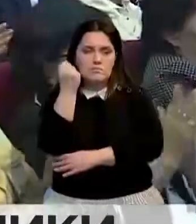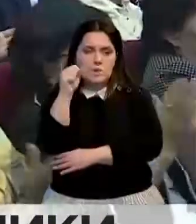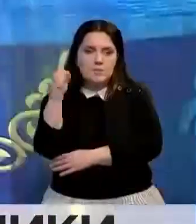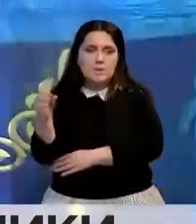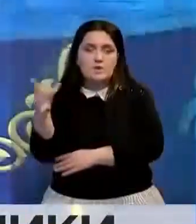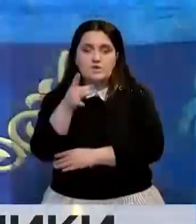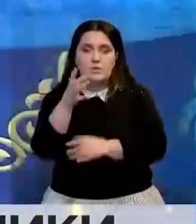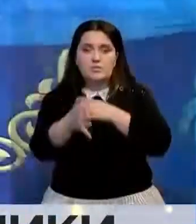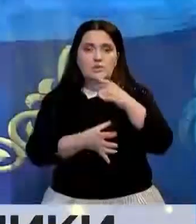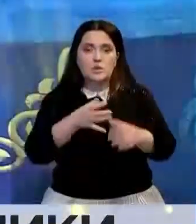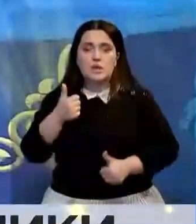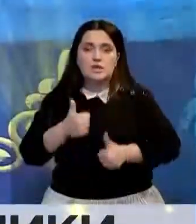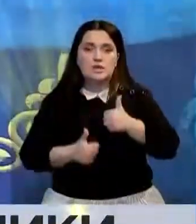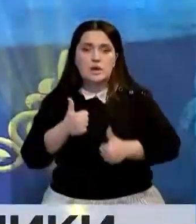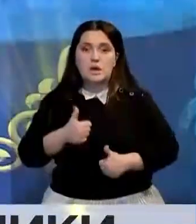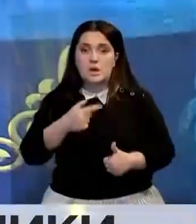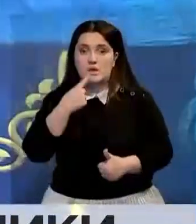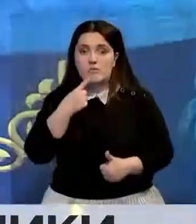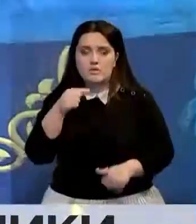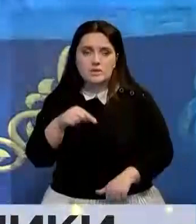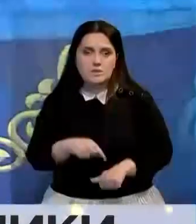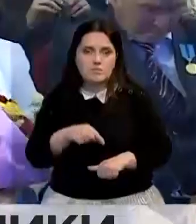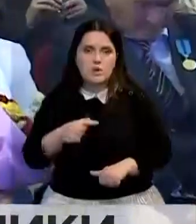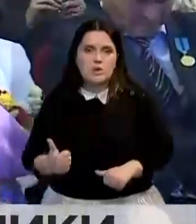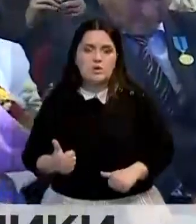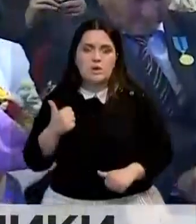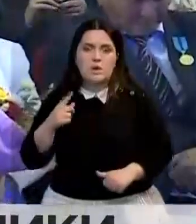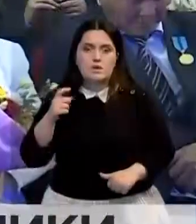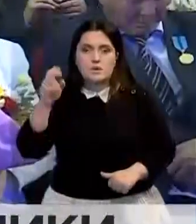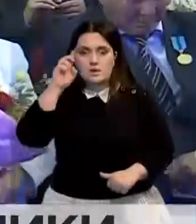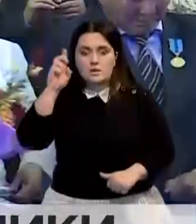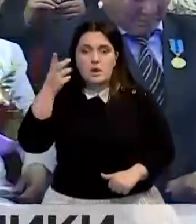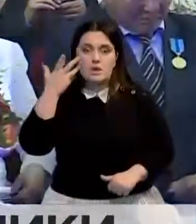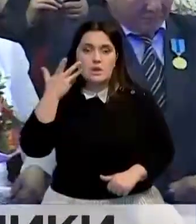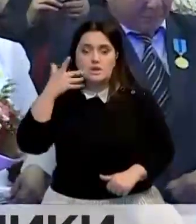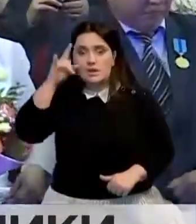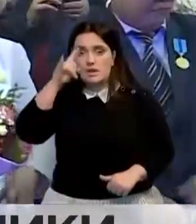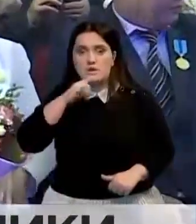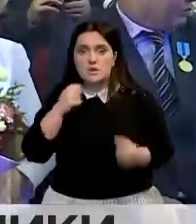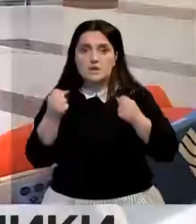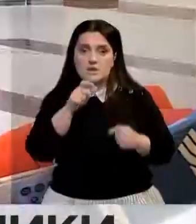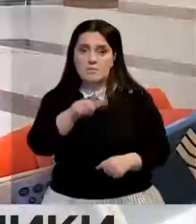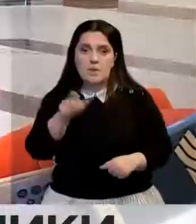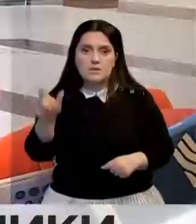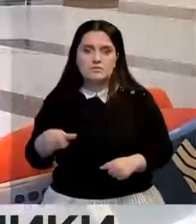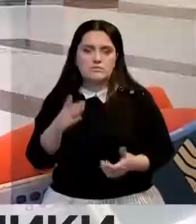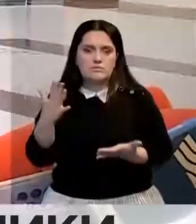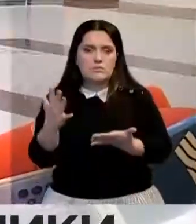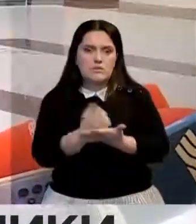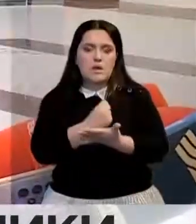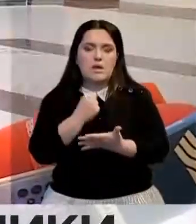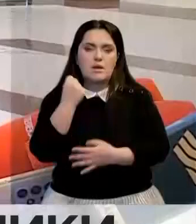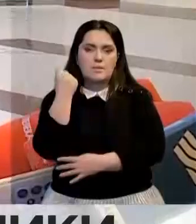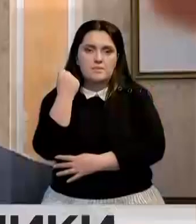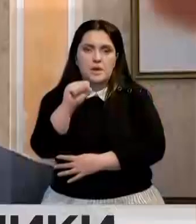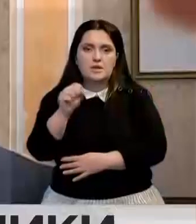республиканских и международных турниров. Говорит, что испытывает особую гордость за страну, когда казахстанские спортсмены стоят на пьедестале почета.